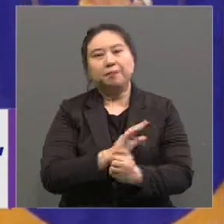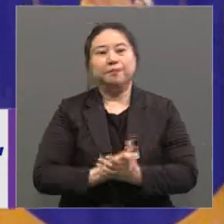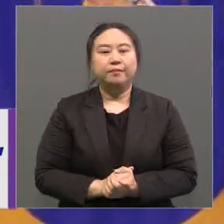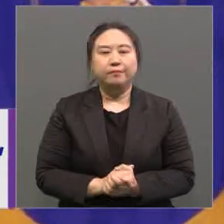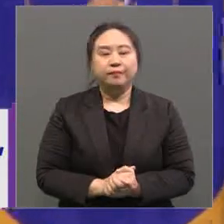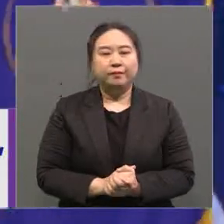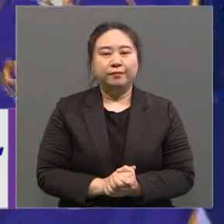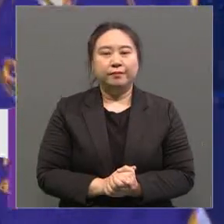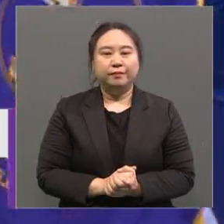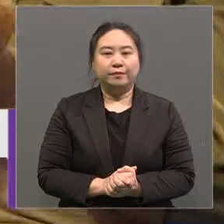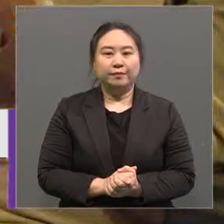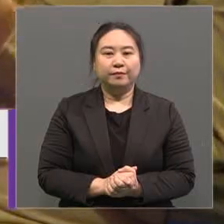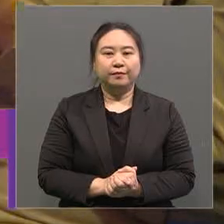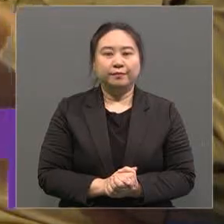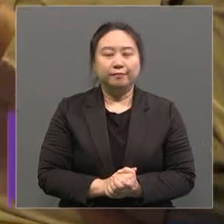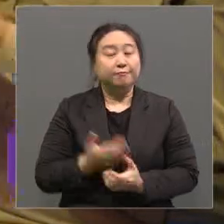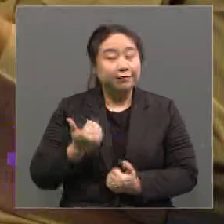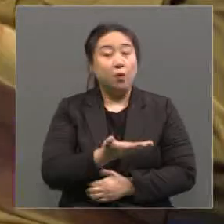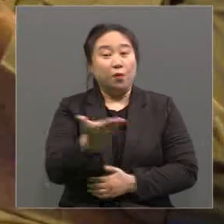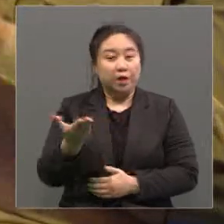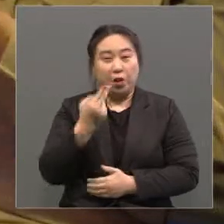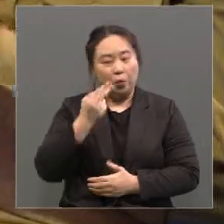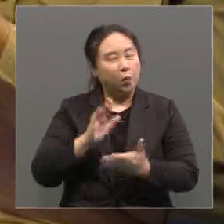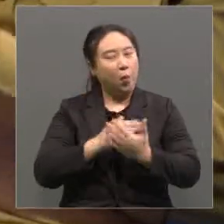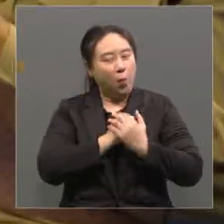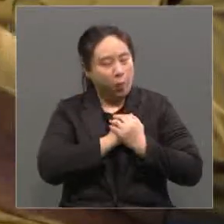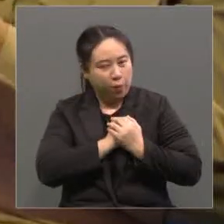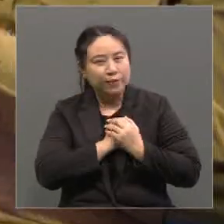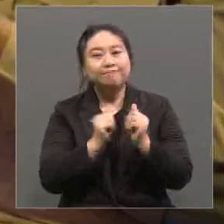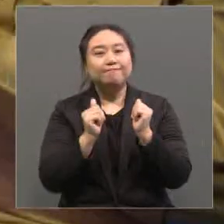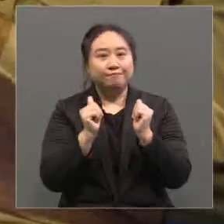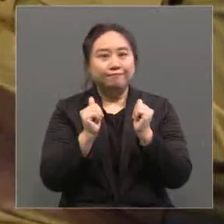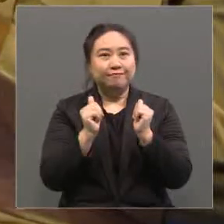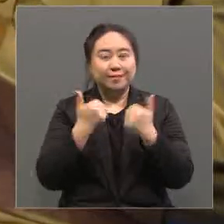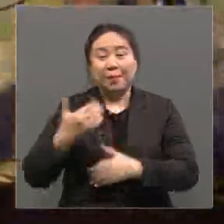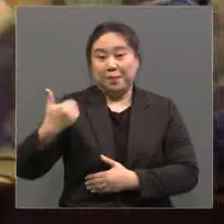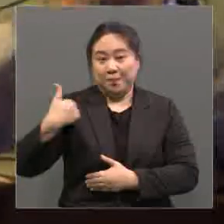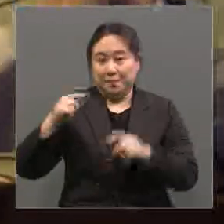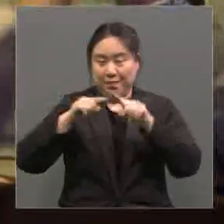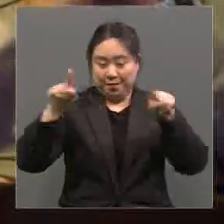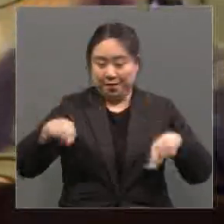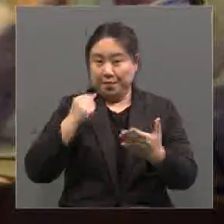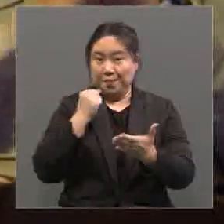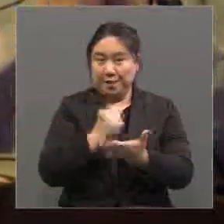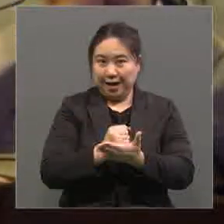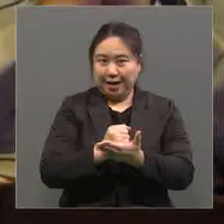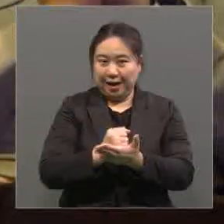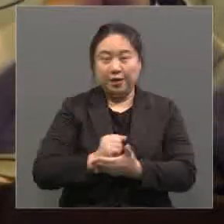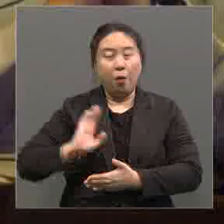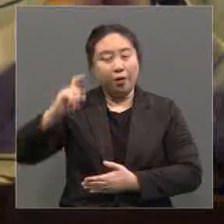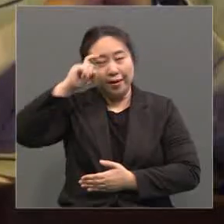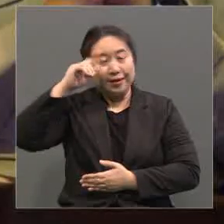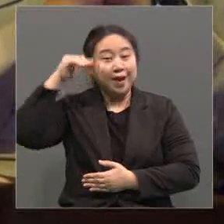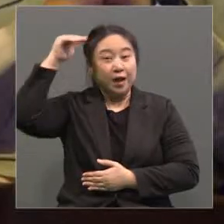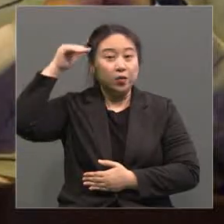ถค่ะบรรยากาศในงานวันนี้เป็นไปอย่างอบอุ่นนะคะนอกจากนี้ยังมีการมอบใบประกาศเกียรติคุณจากนายเศรษฐา